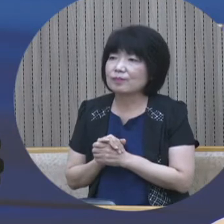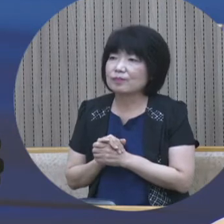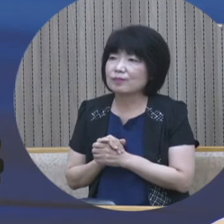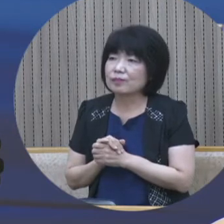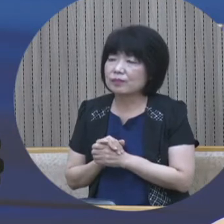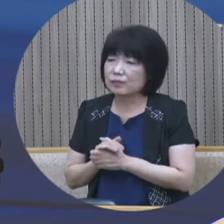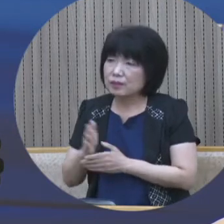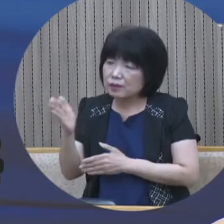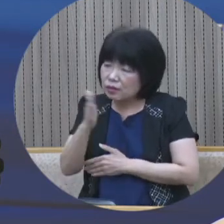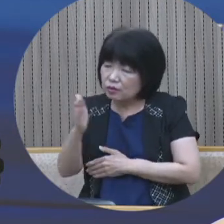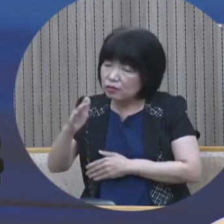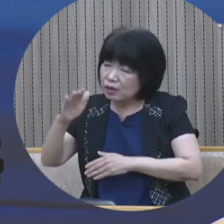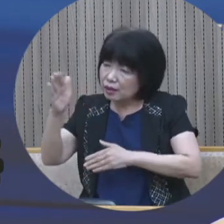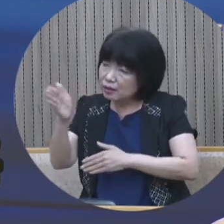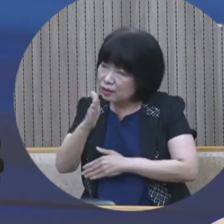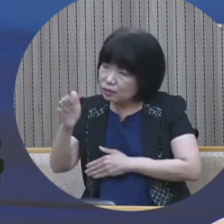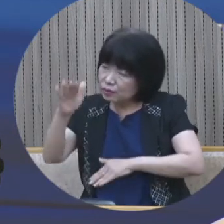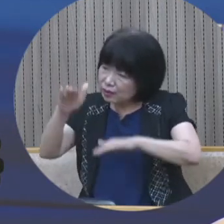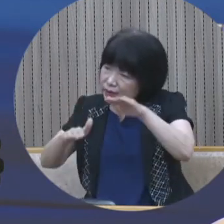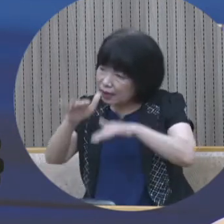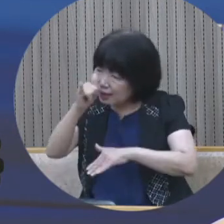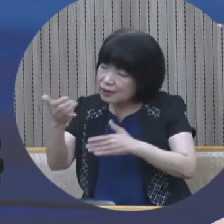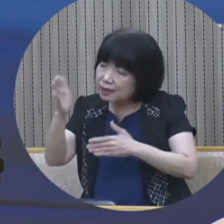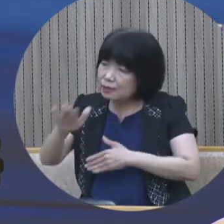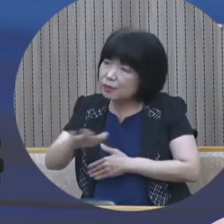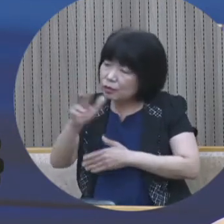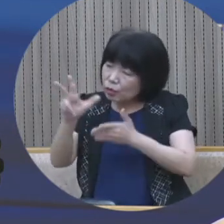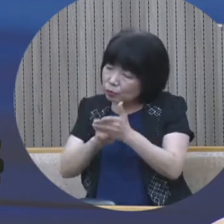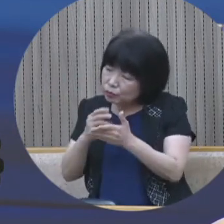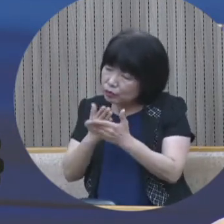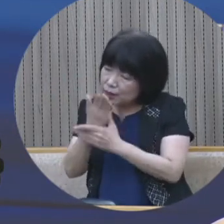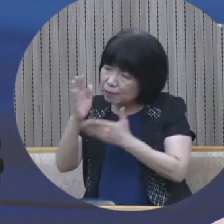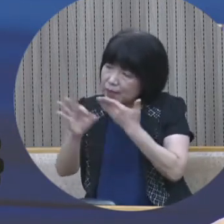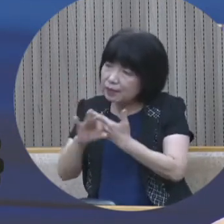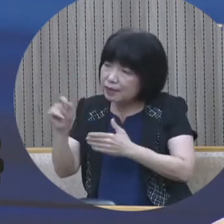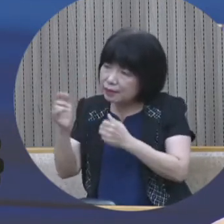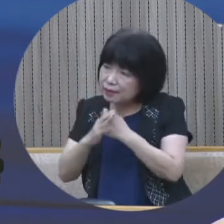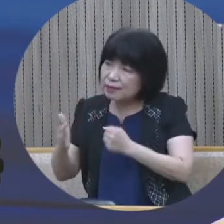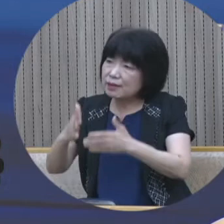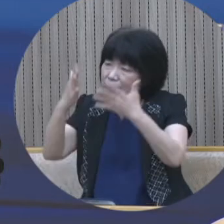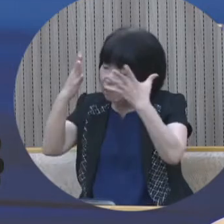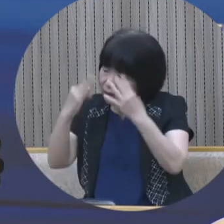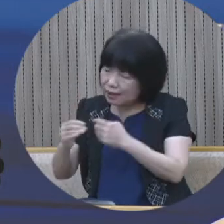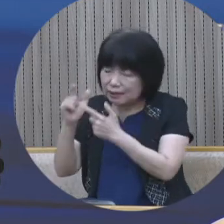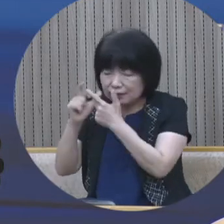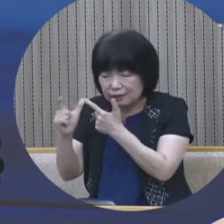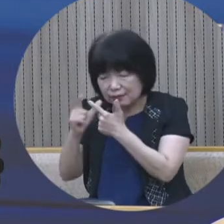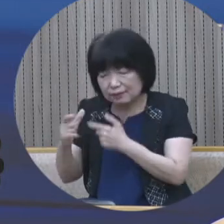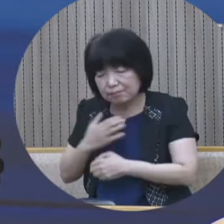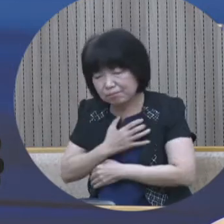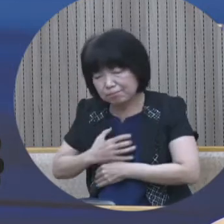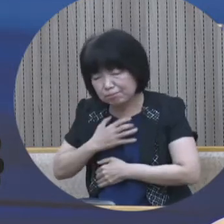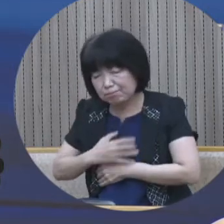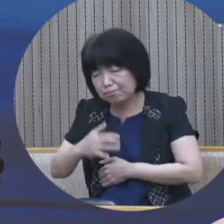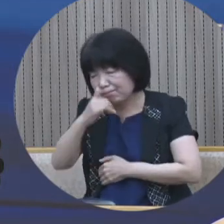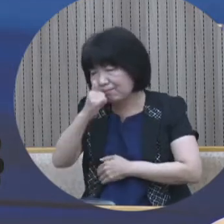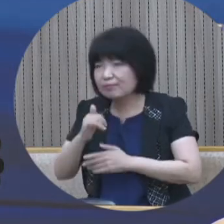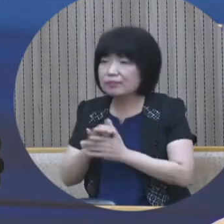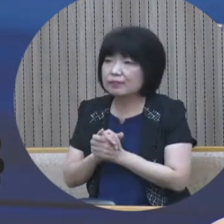정도의 차이는 있지만 우리는 어떤 문제를 만나면 그것 때문에 많이 고민하고 염려합니다.